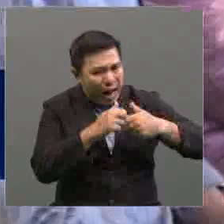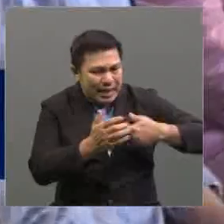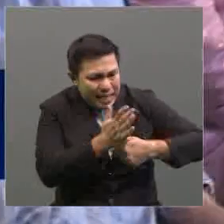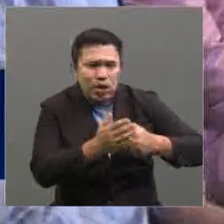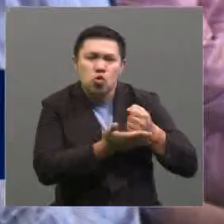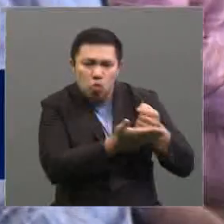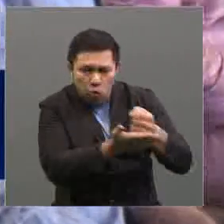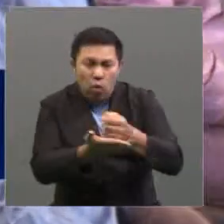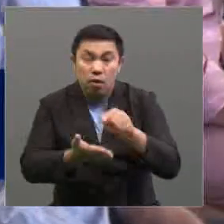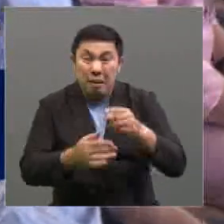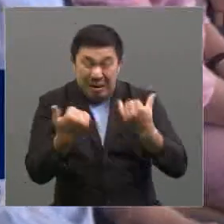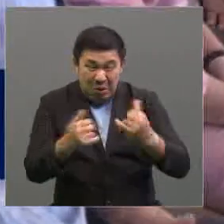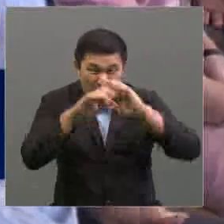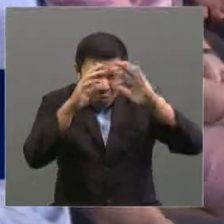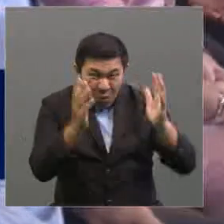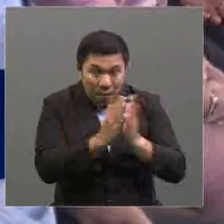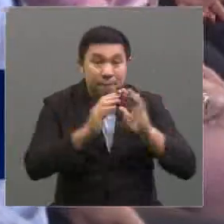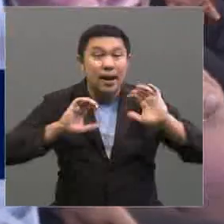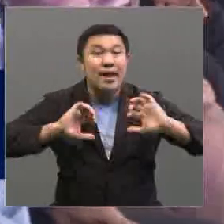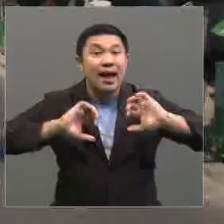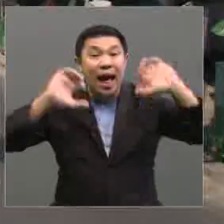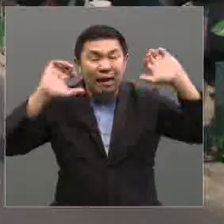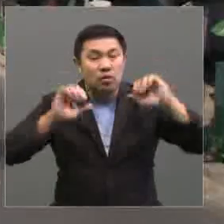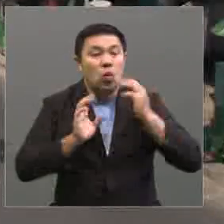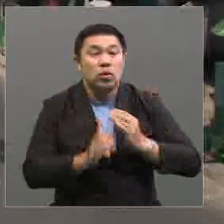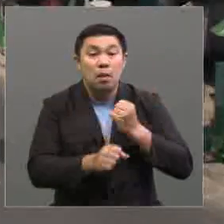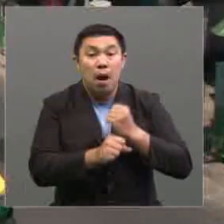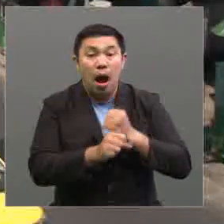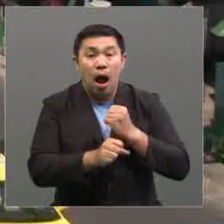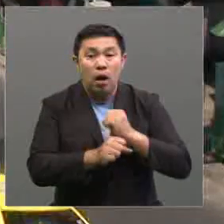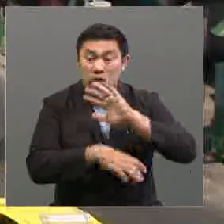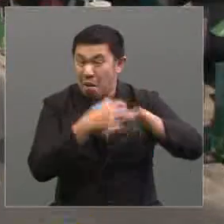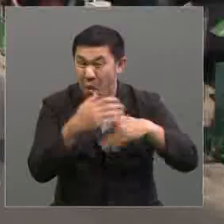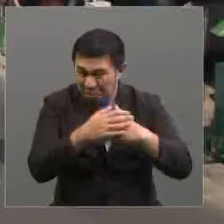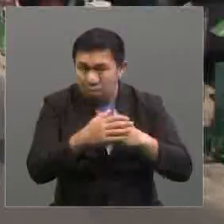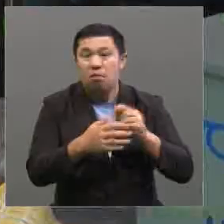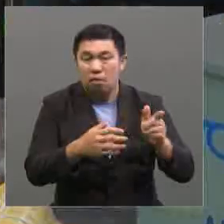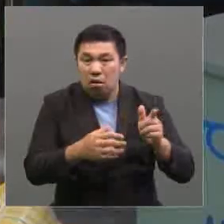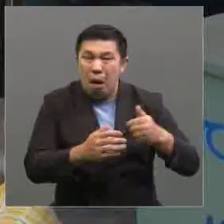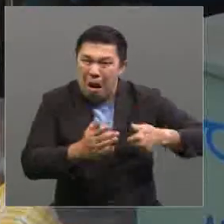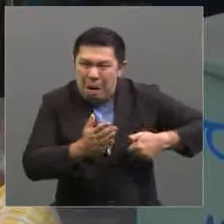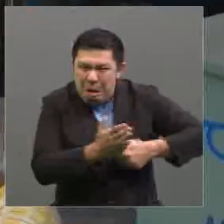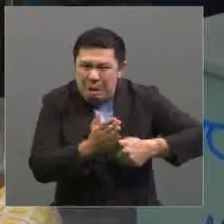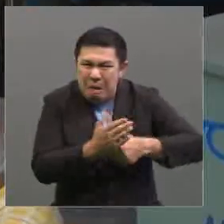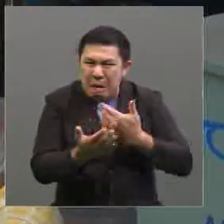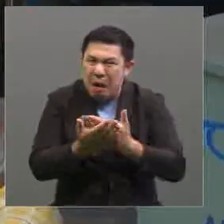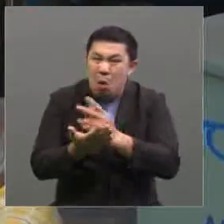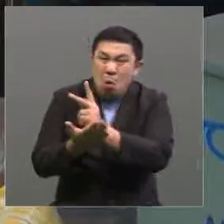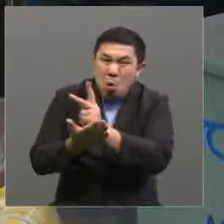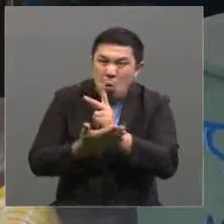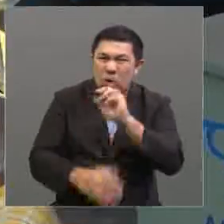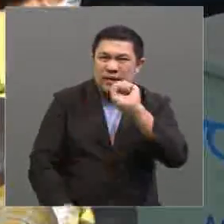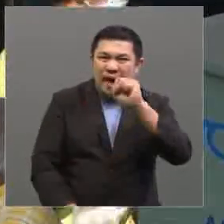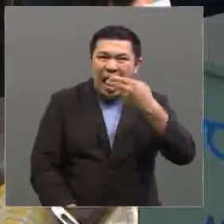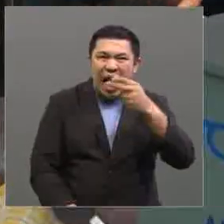ส่วนภาพรวมหนี้ของกลุ่มข้าราชการทั้งระบบนะครับพบว่าข้าราชการที่มีหนี้อยู่ในระบบเงินกู้ของ